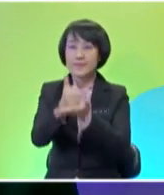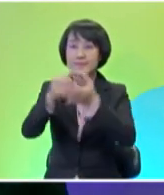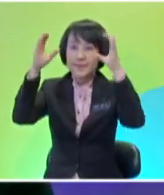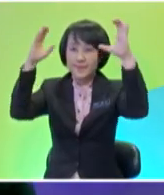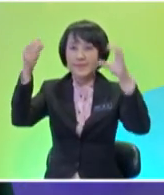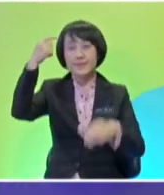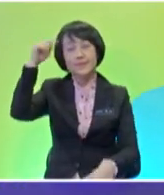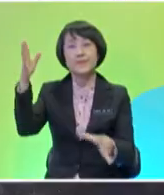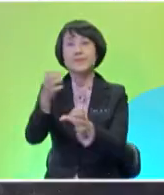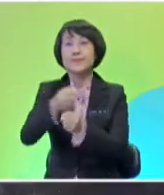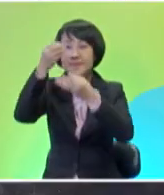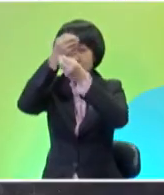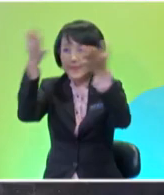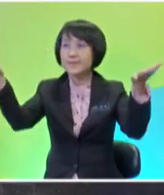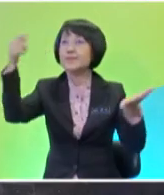malu